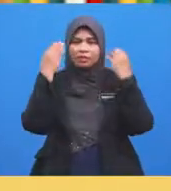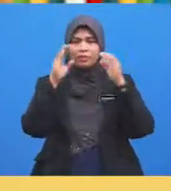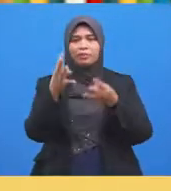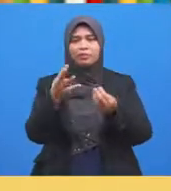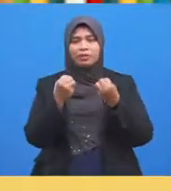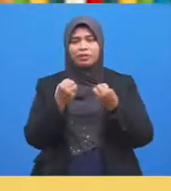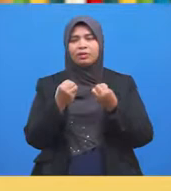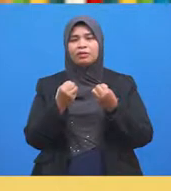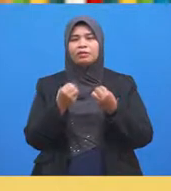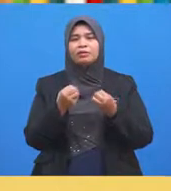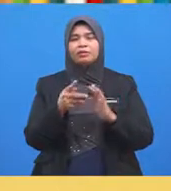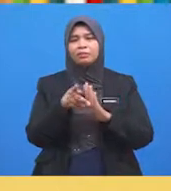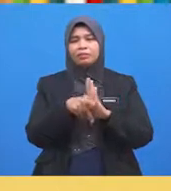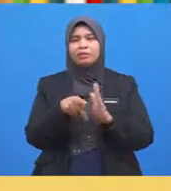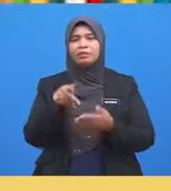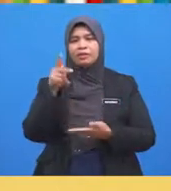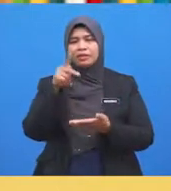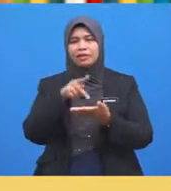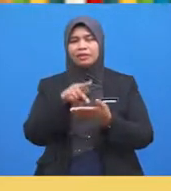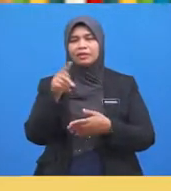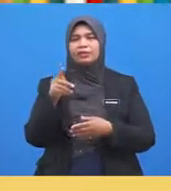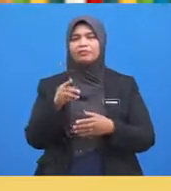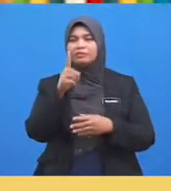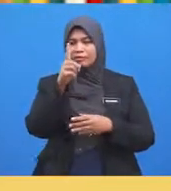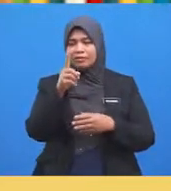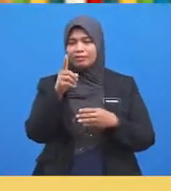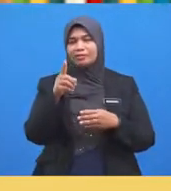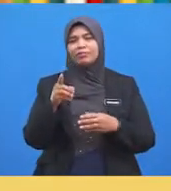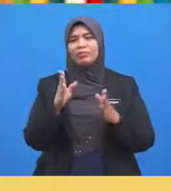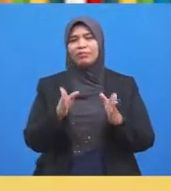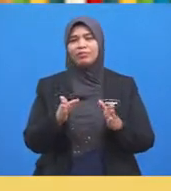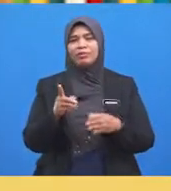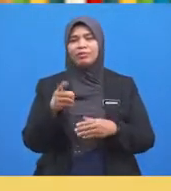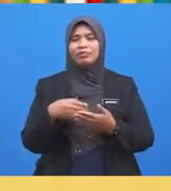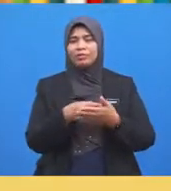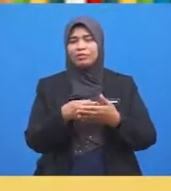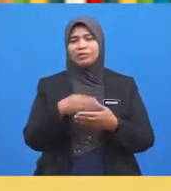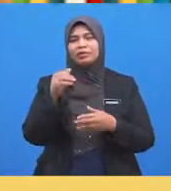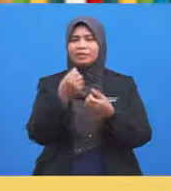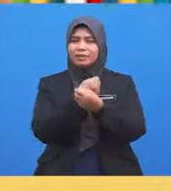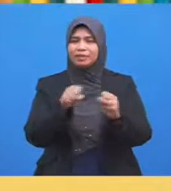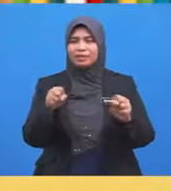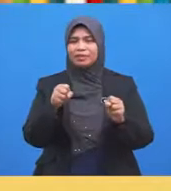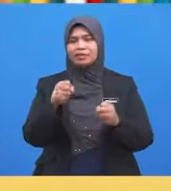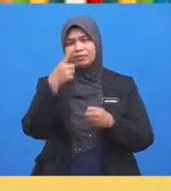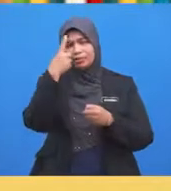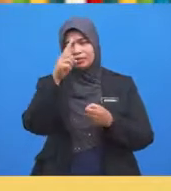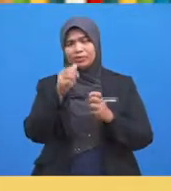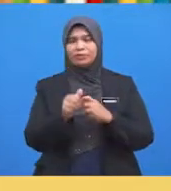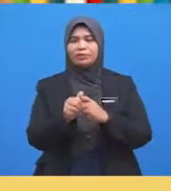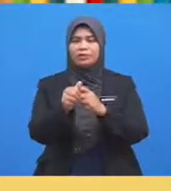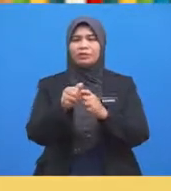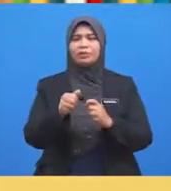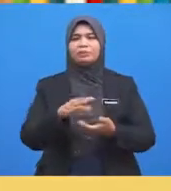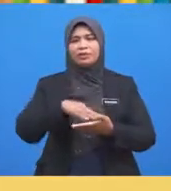hendak memperkenalkan seorang anak murid saya yang bersedia untuk mengikuti